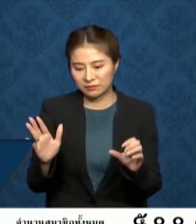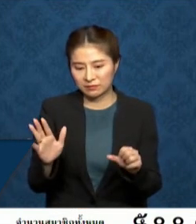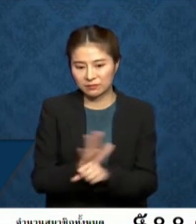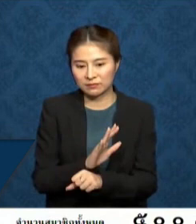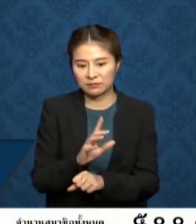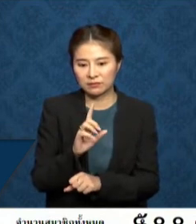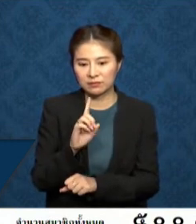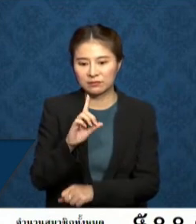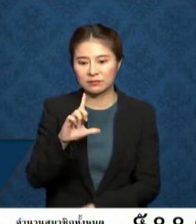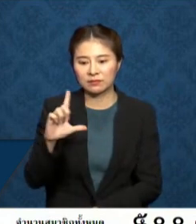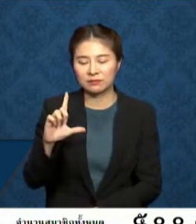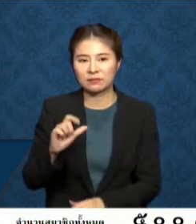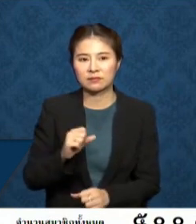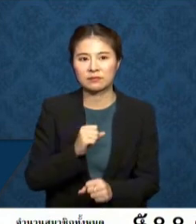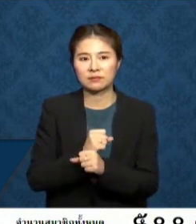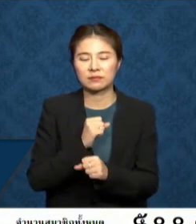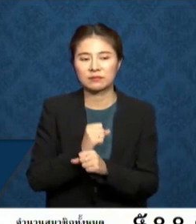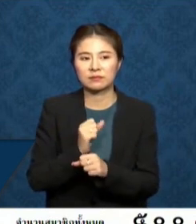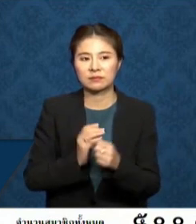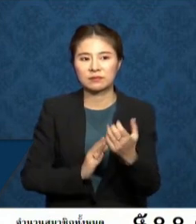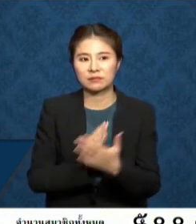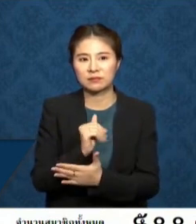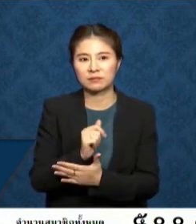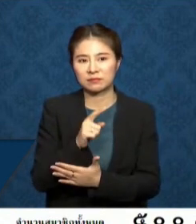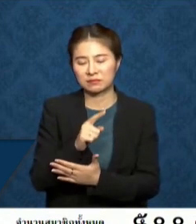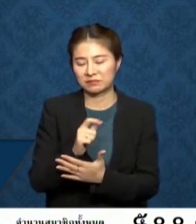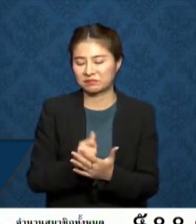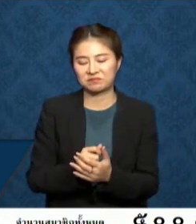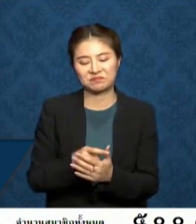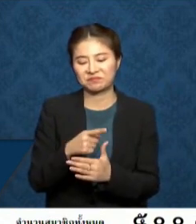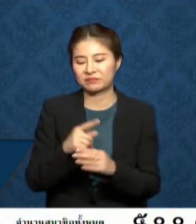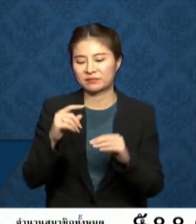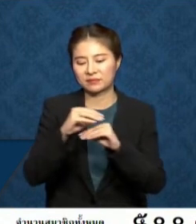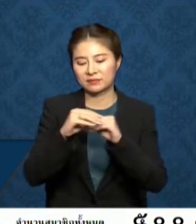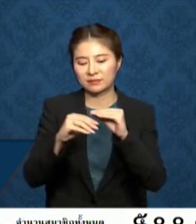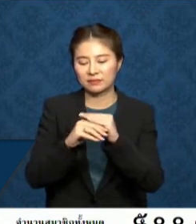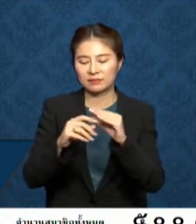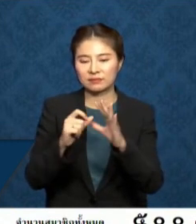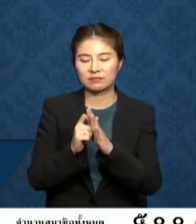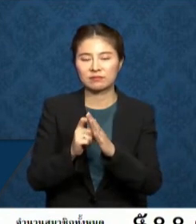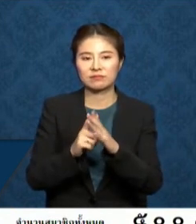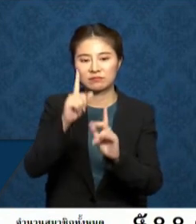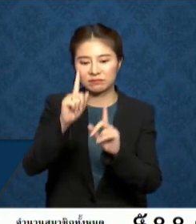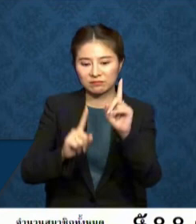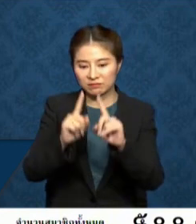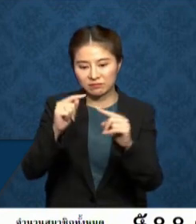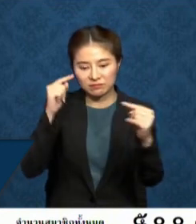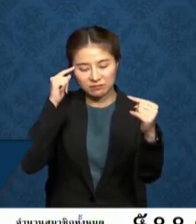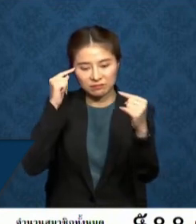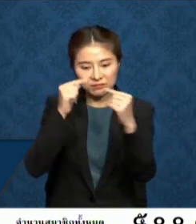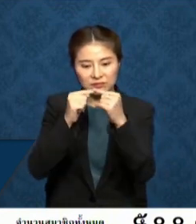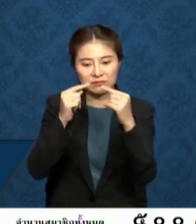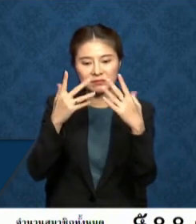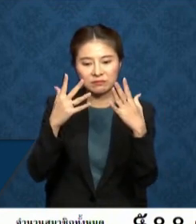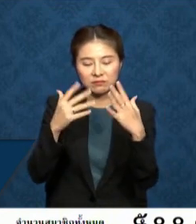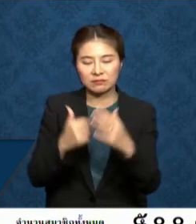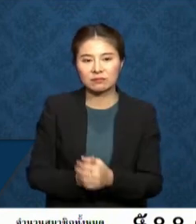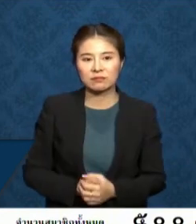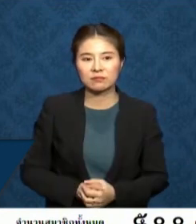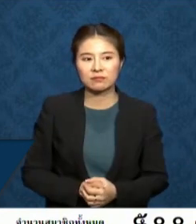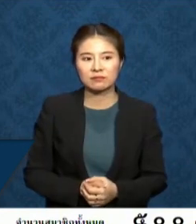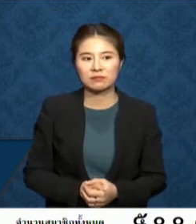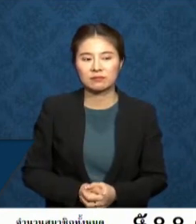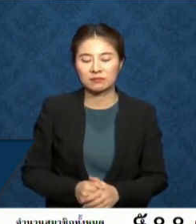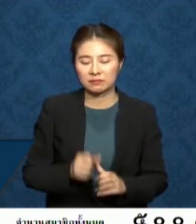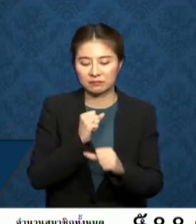ก็ถือว่าสำเร็จใช่ไหมครับอันนี้ไม่ make sense นะครับแล้วก็ไอ้แอป Intelligent Travel Guide เนี่ยบอกว่าเป็นแอปเ